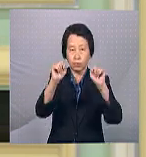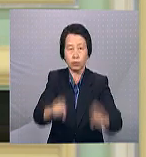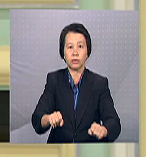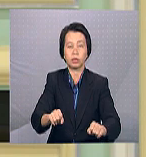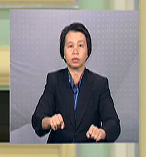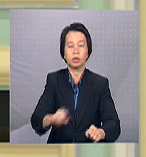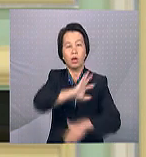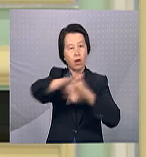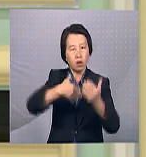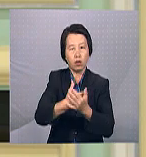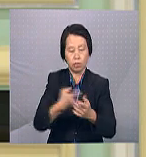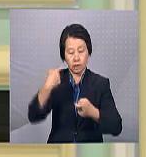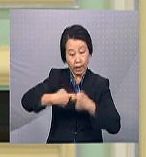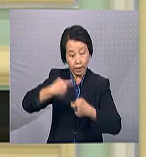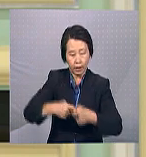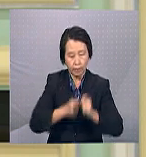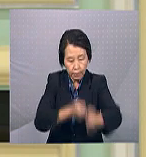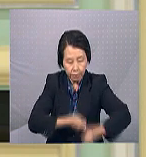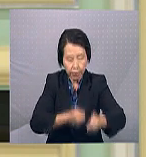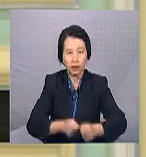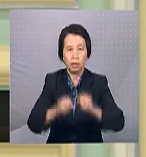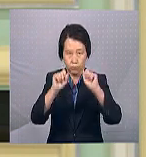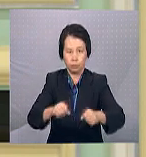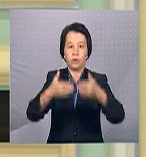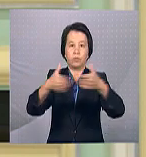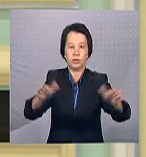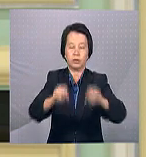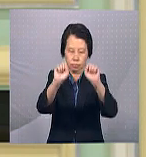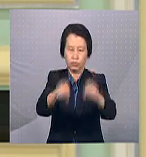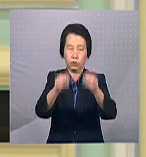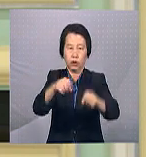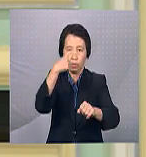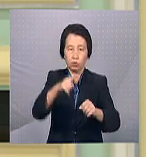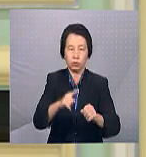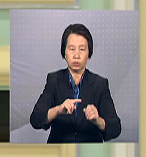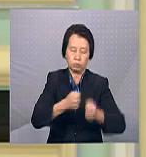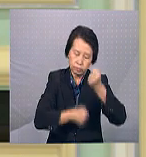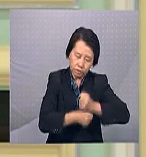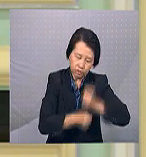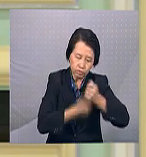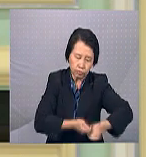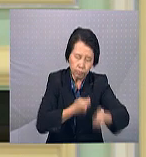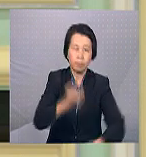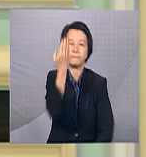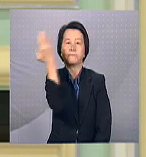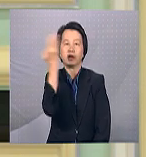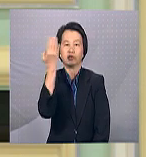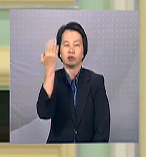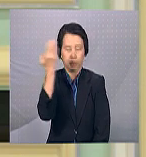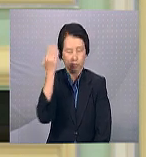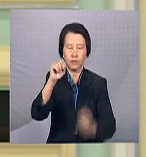Bermakna segala yang berkaitan dengan pertanian dibukakan, dibenarkan untuk beroperasi seperti biasa. Bukan